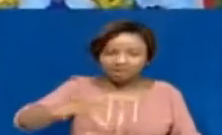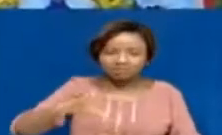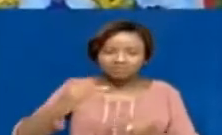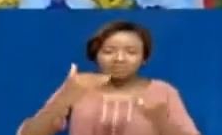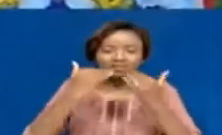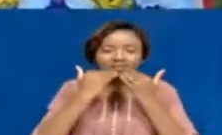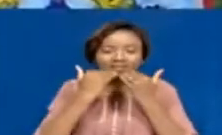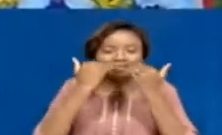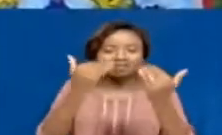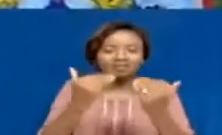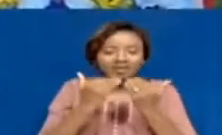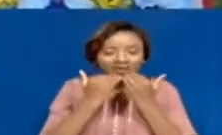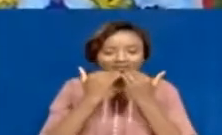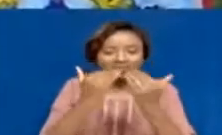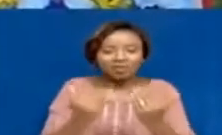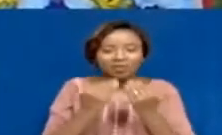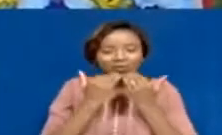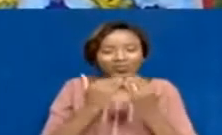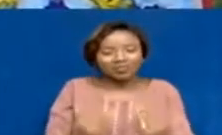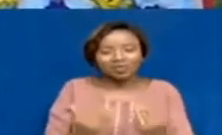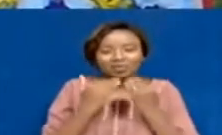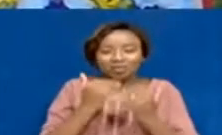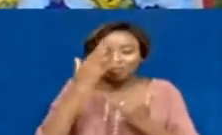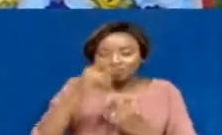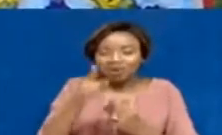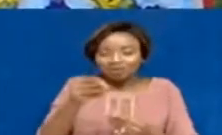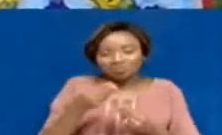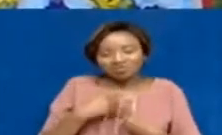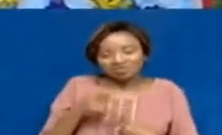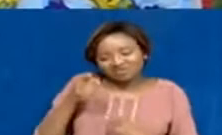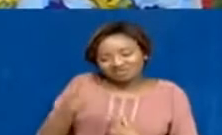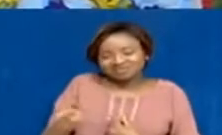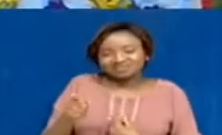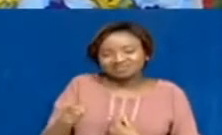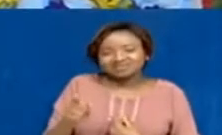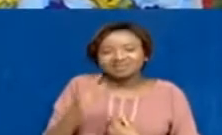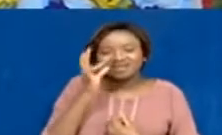asanteni sana kwa kutupatia huyu mzee.